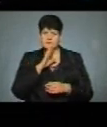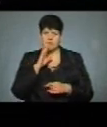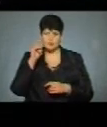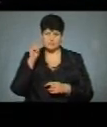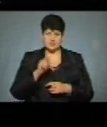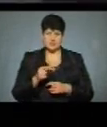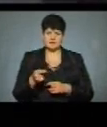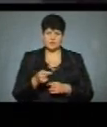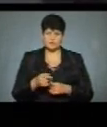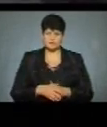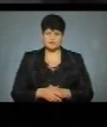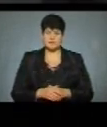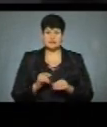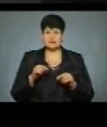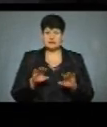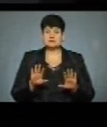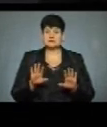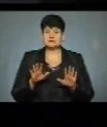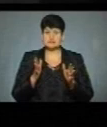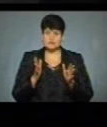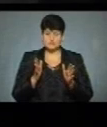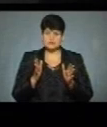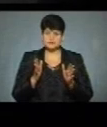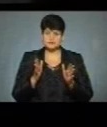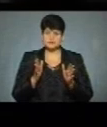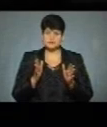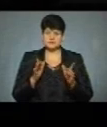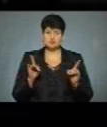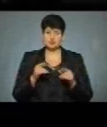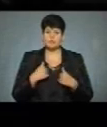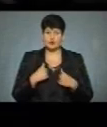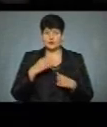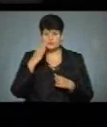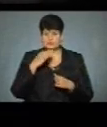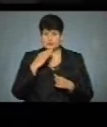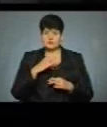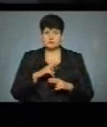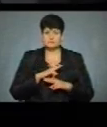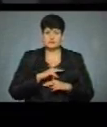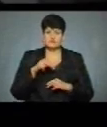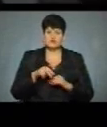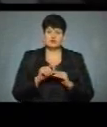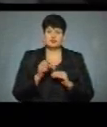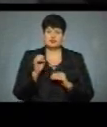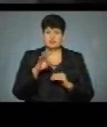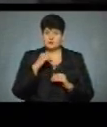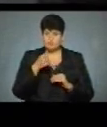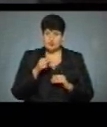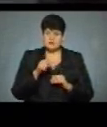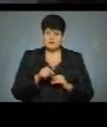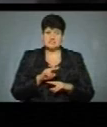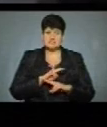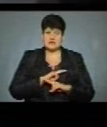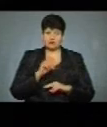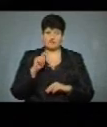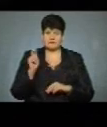до Тернополя. Так сталося, що мого тата не стало у 2014 році. Він загинув